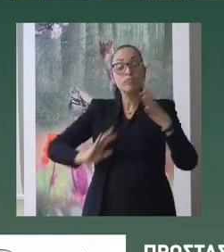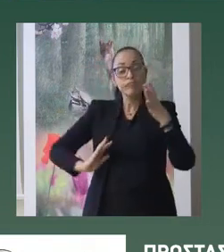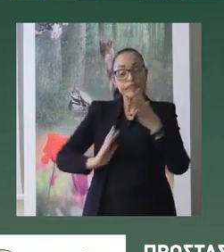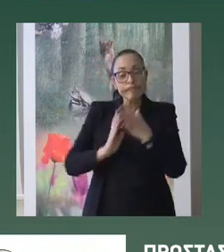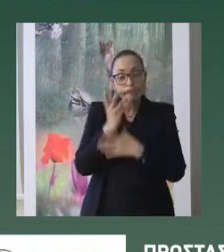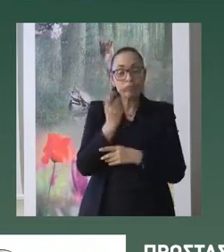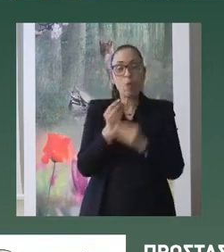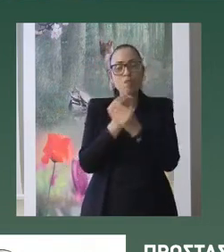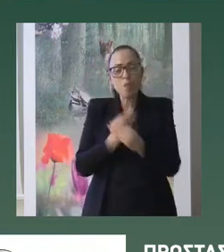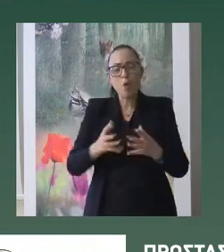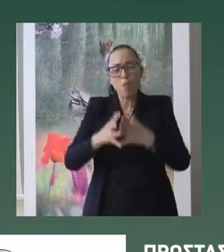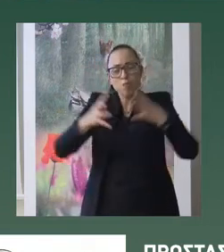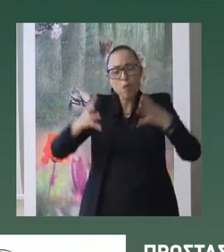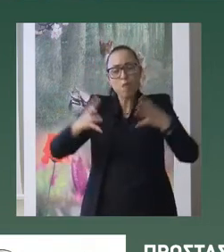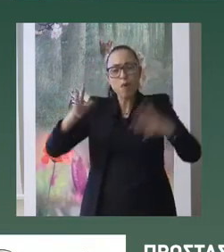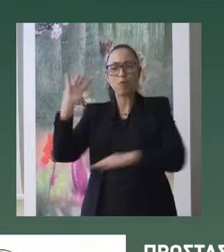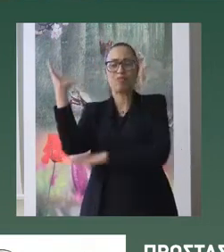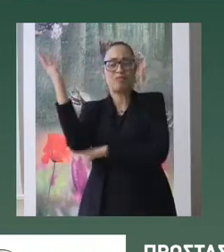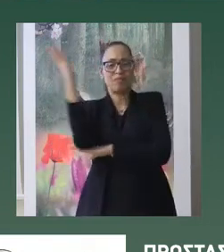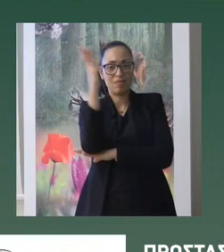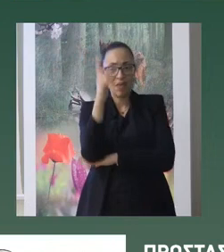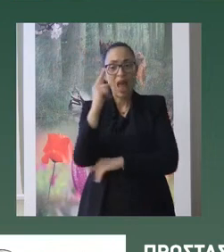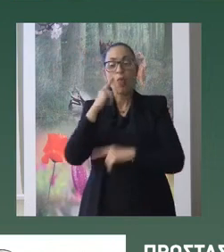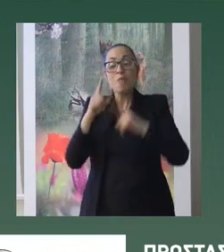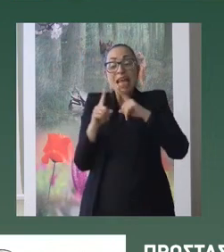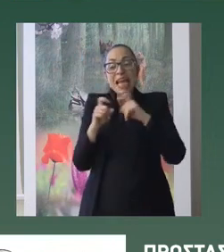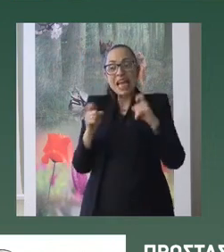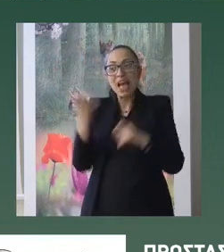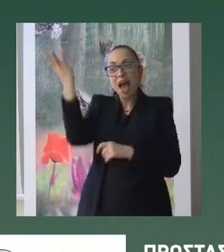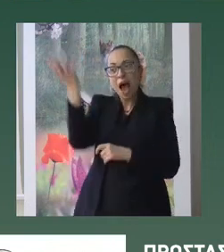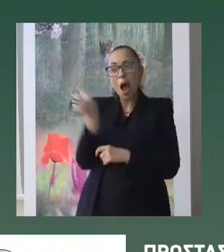αυξήσουμε την ανακλαστικότητα των επιφανειών, δηλαδή τα υλικά να απορροφούν λιγότερη